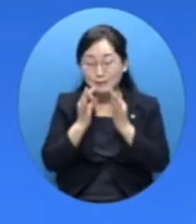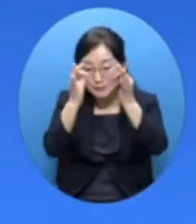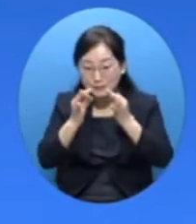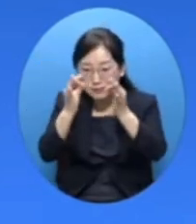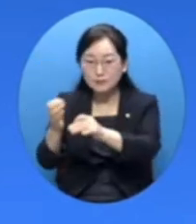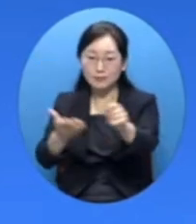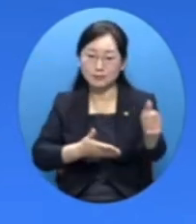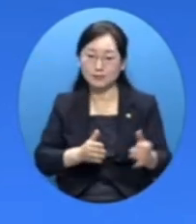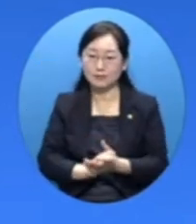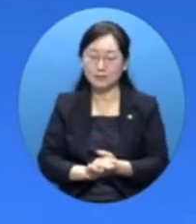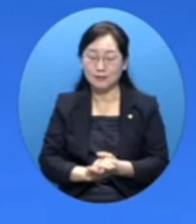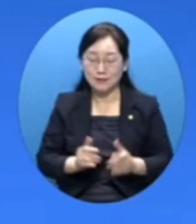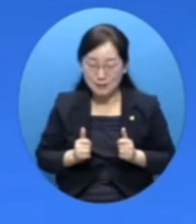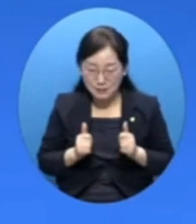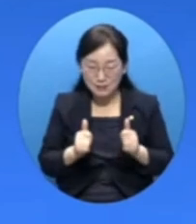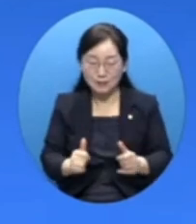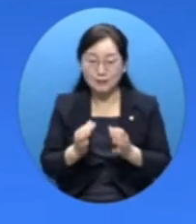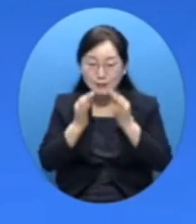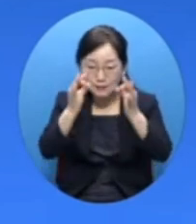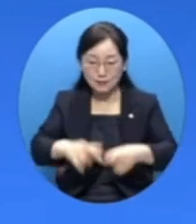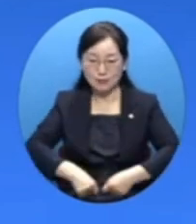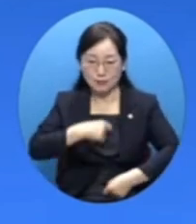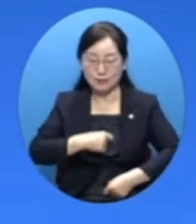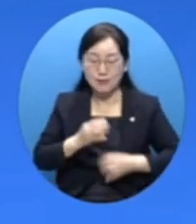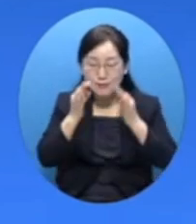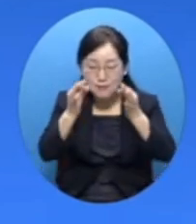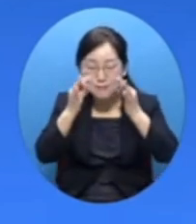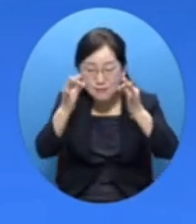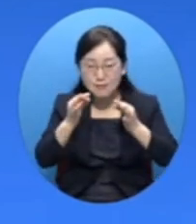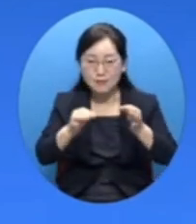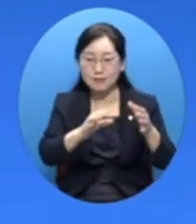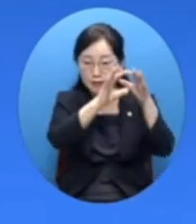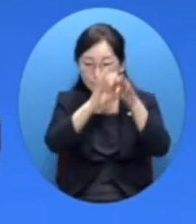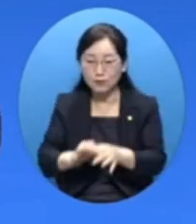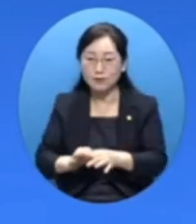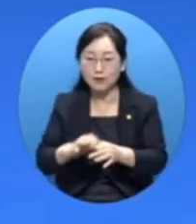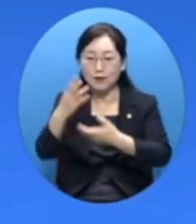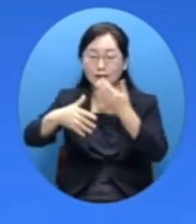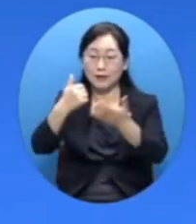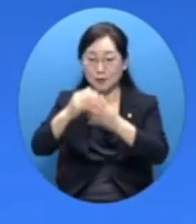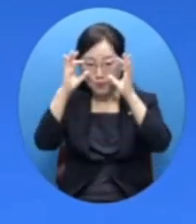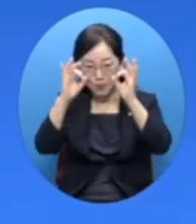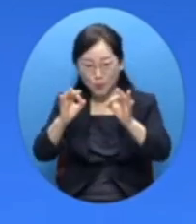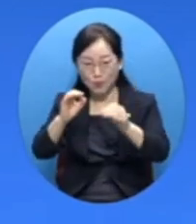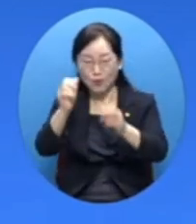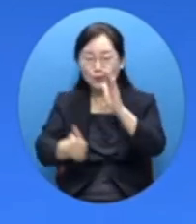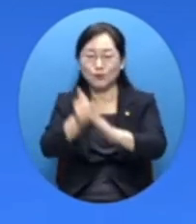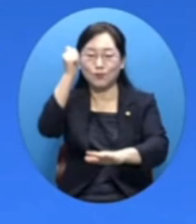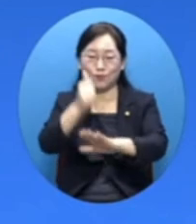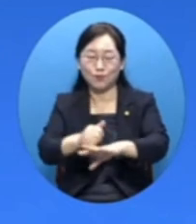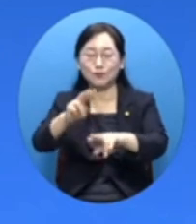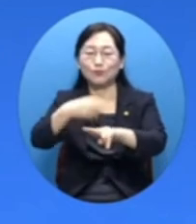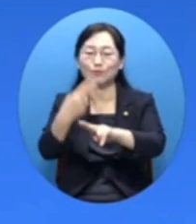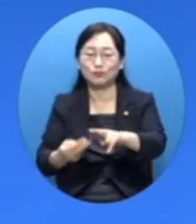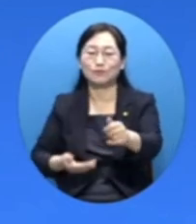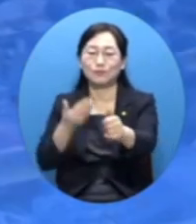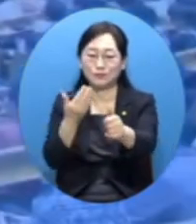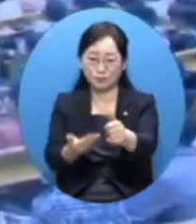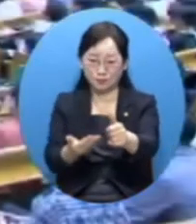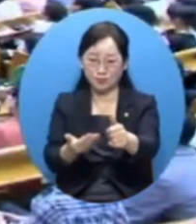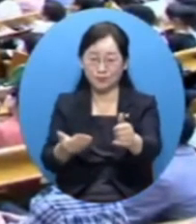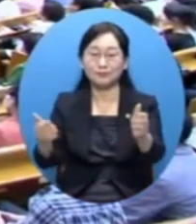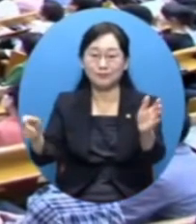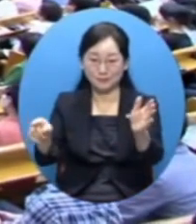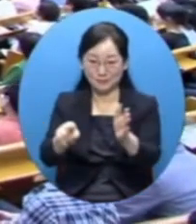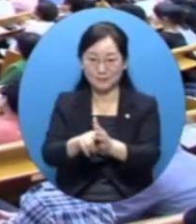됩니다 명과 성실과 정직으로 노력하고 최선을 다하면 하나님께서 우리에게 성공이라고 하는 선물을 우리에게